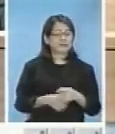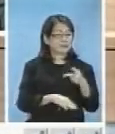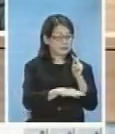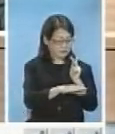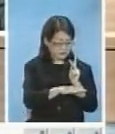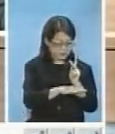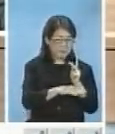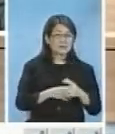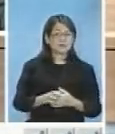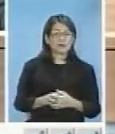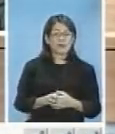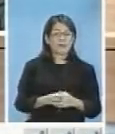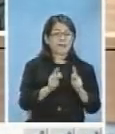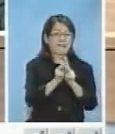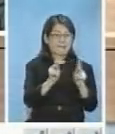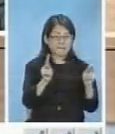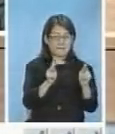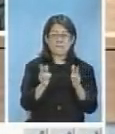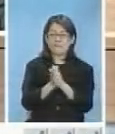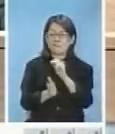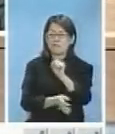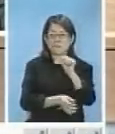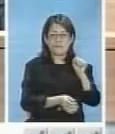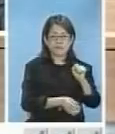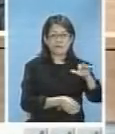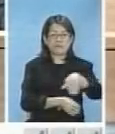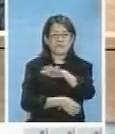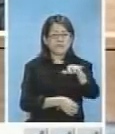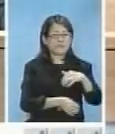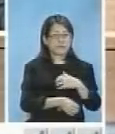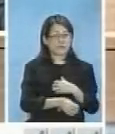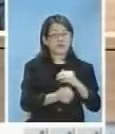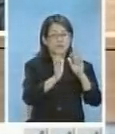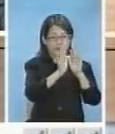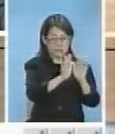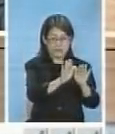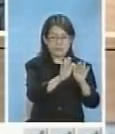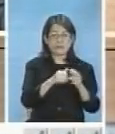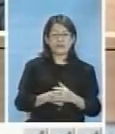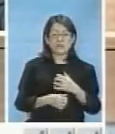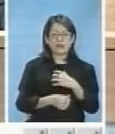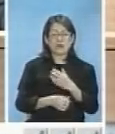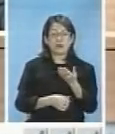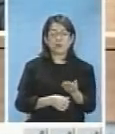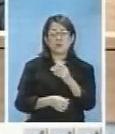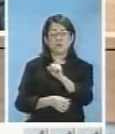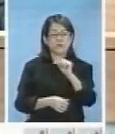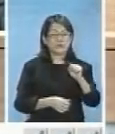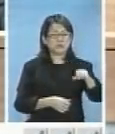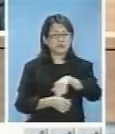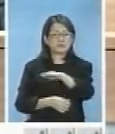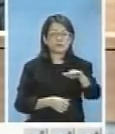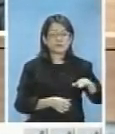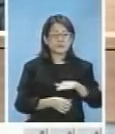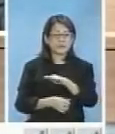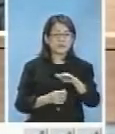พครับท่านกรรมาธิการท่านสมาชิกผมขอตั้งข้อสังเกตครับและอยากให้พวกเราสมาชิก